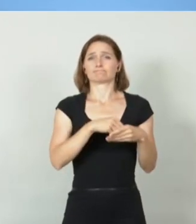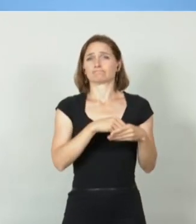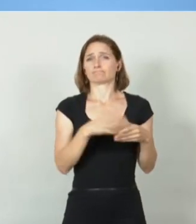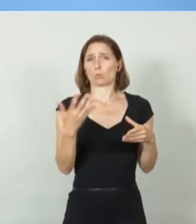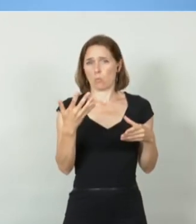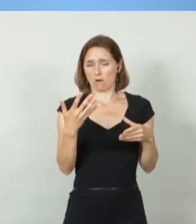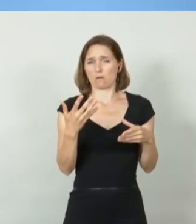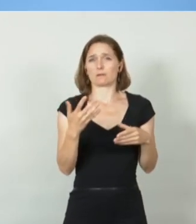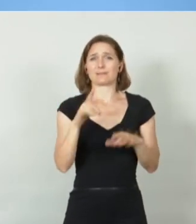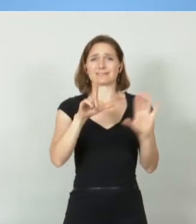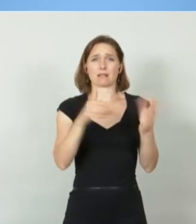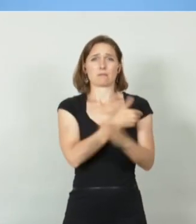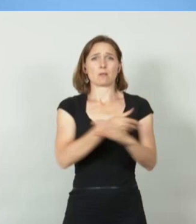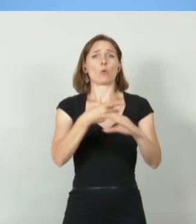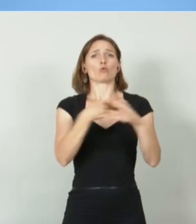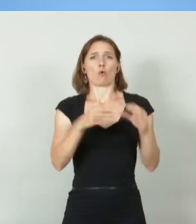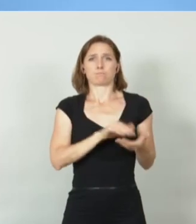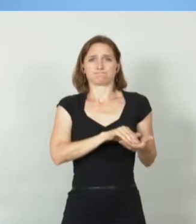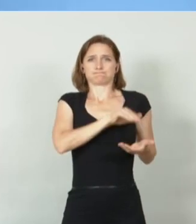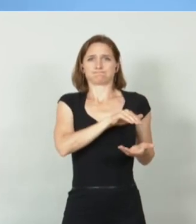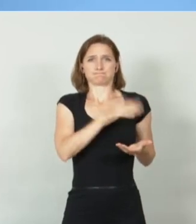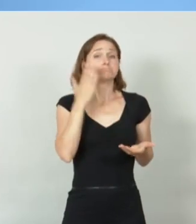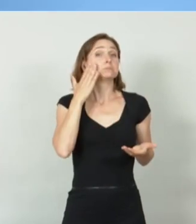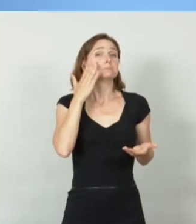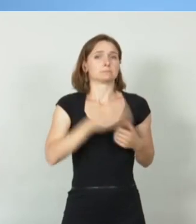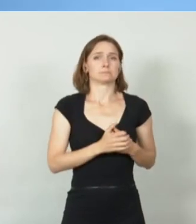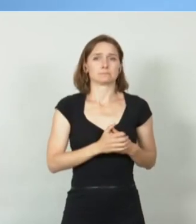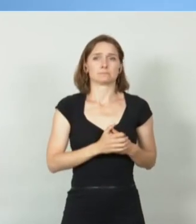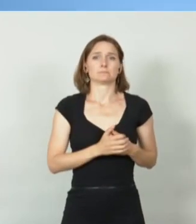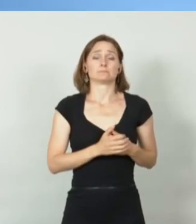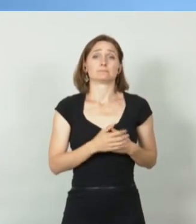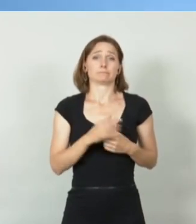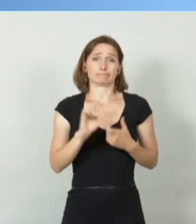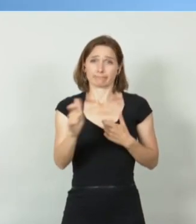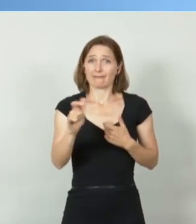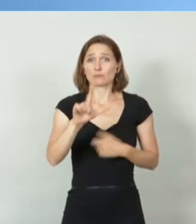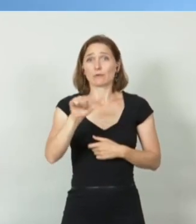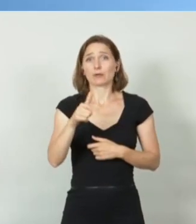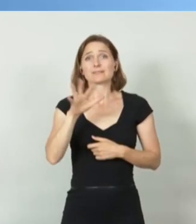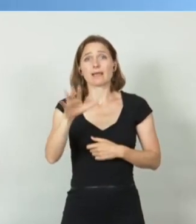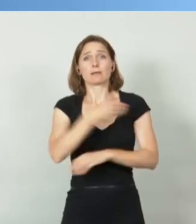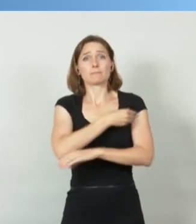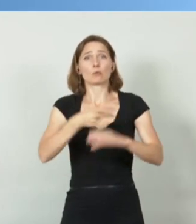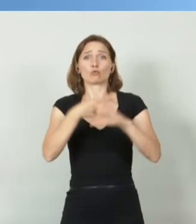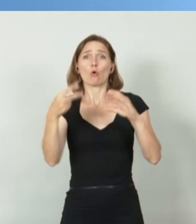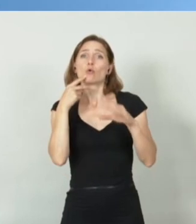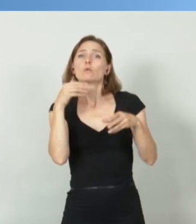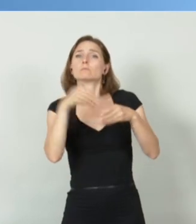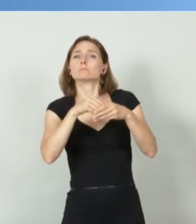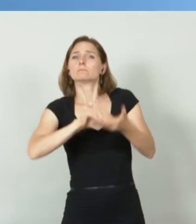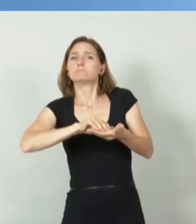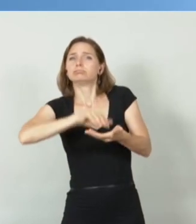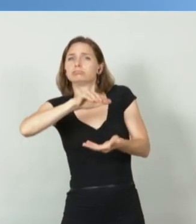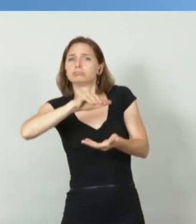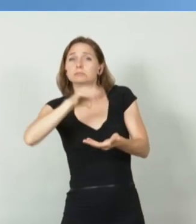d'euros vous allez finalement dû intégrer 1 million de provisions qui seraient en fait une provision